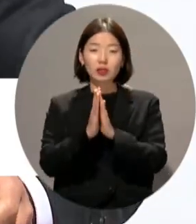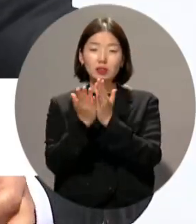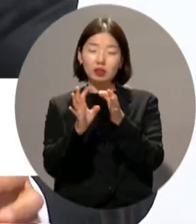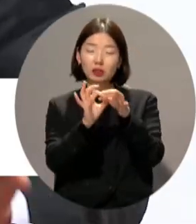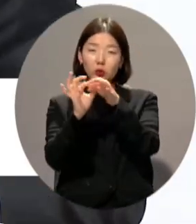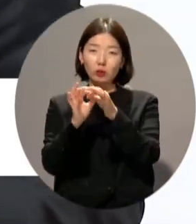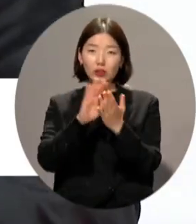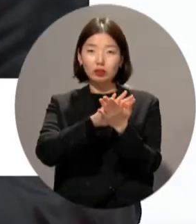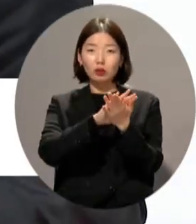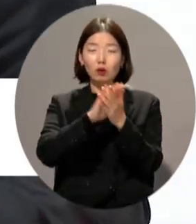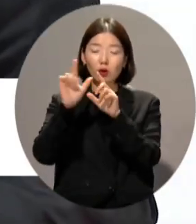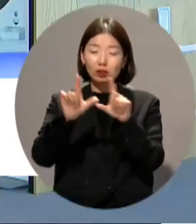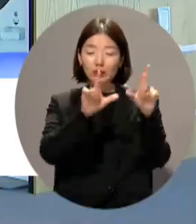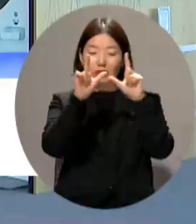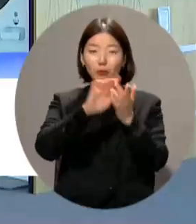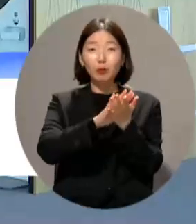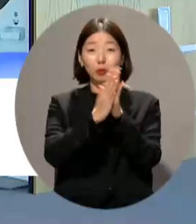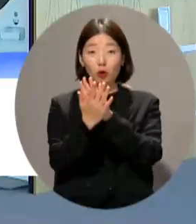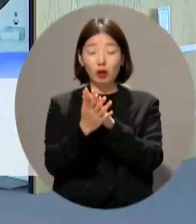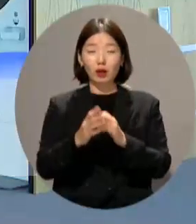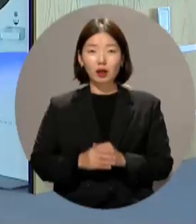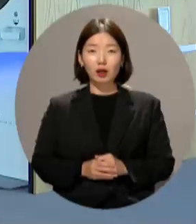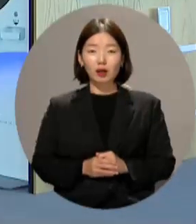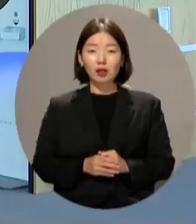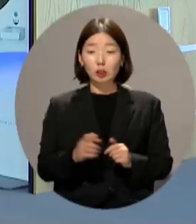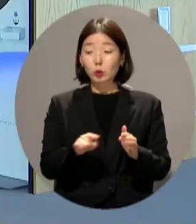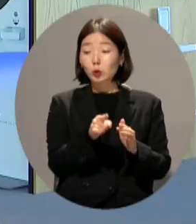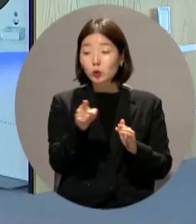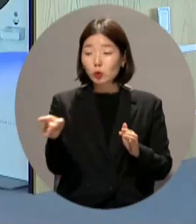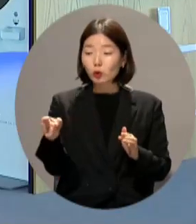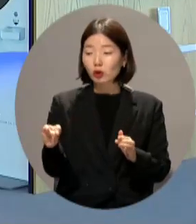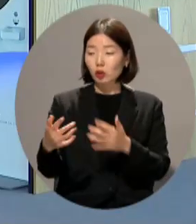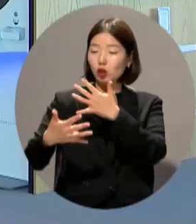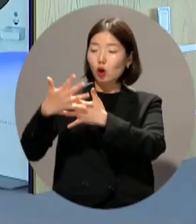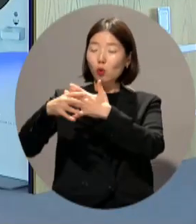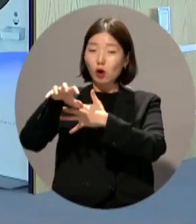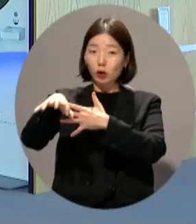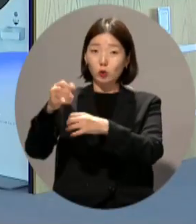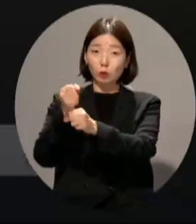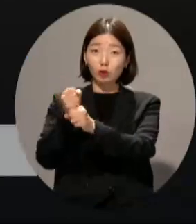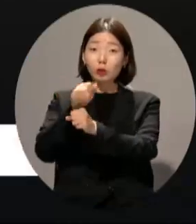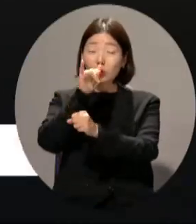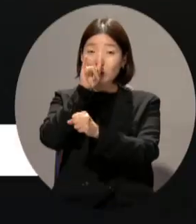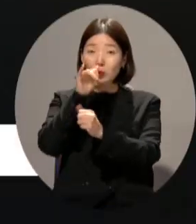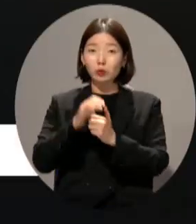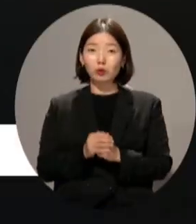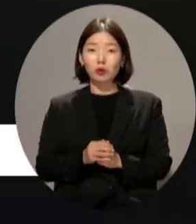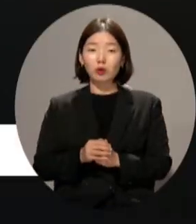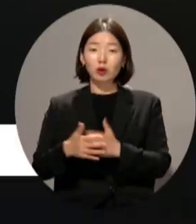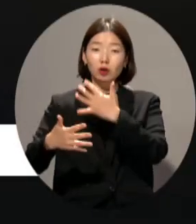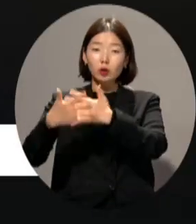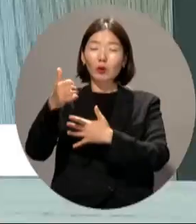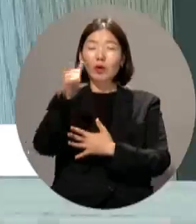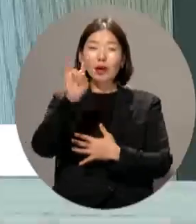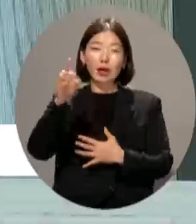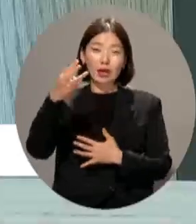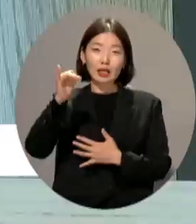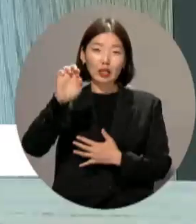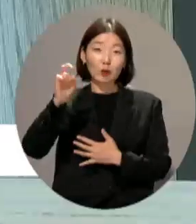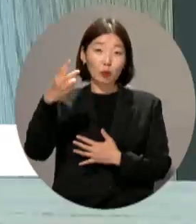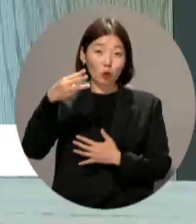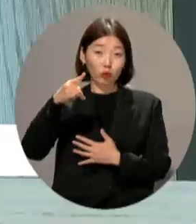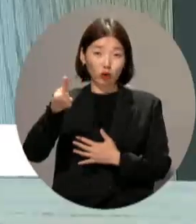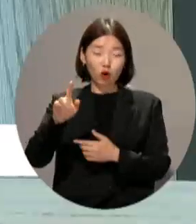삶이 변화되고 도시가 성장하는 그런 도서관 한쪽에 근사한 영화관으로 탈바꿈했습니다. 영화 해리포터,